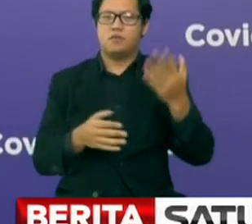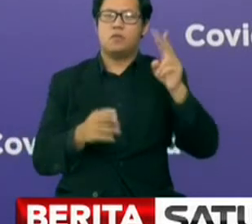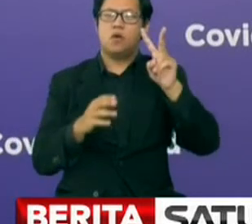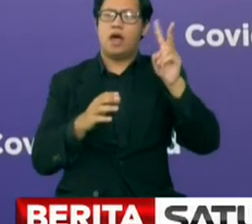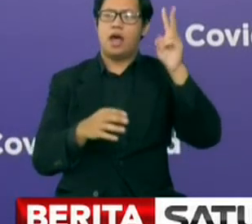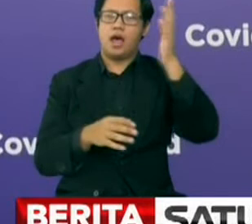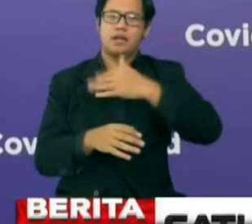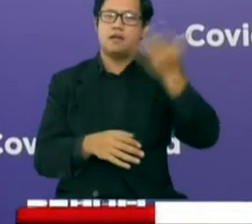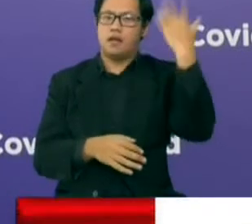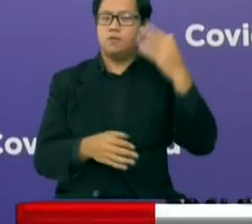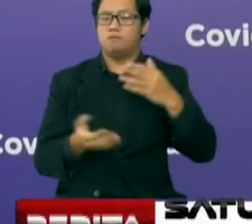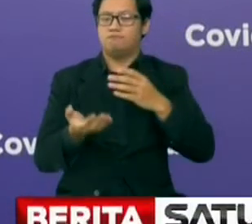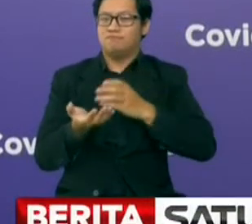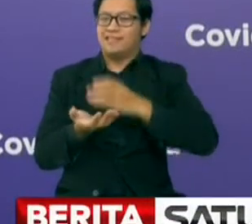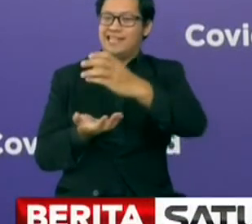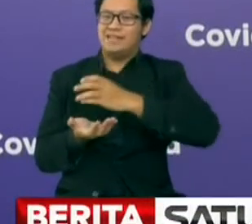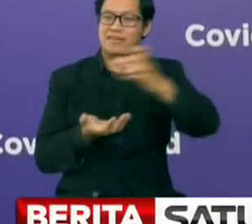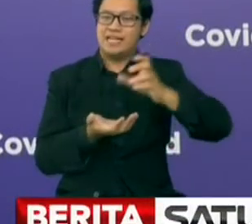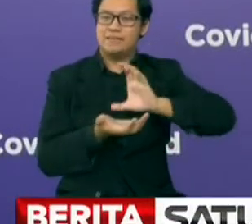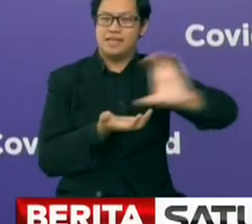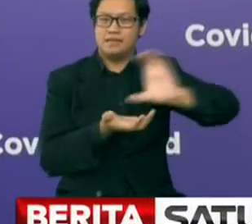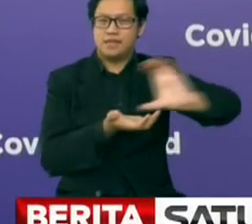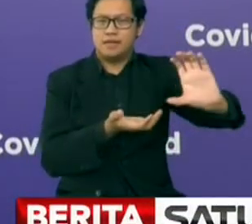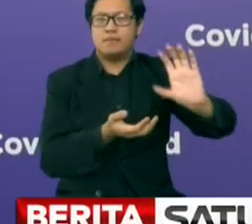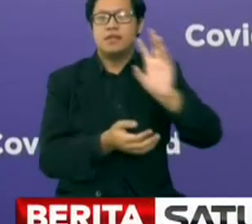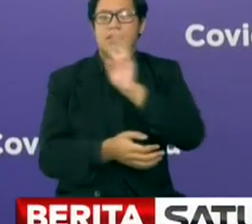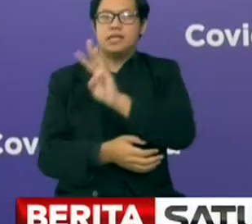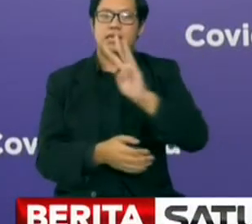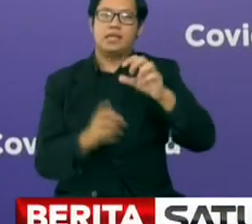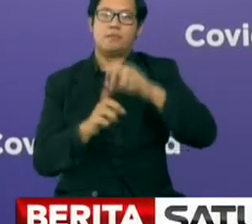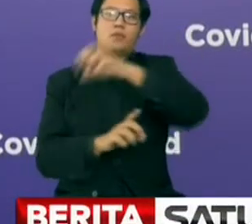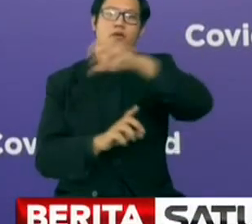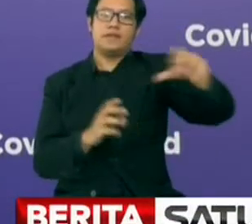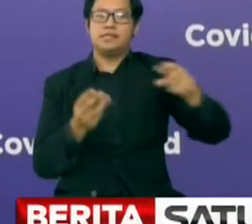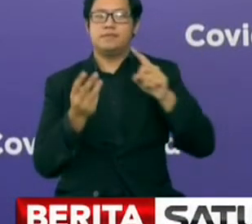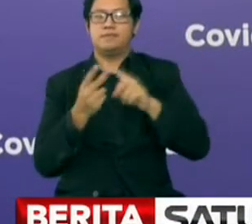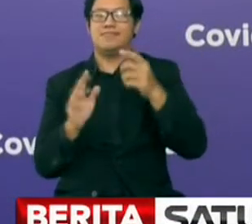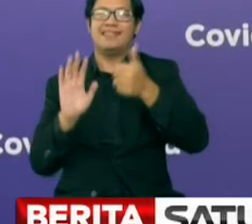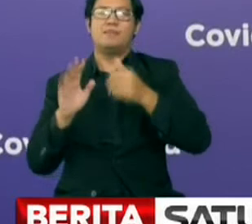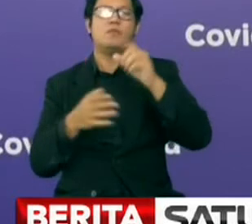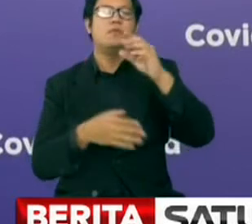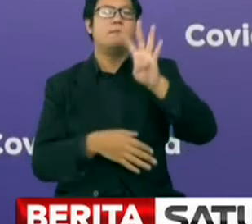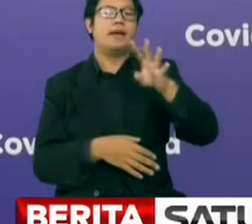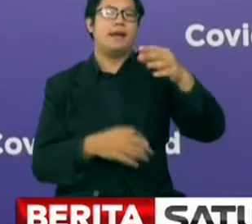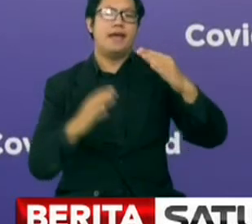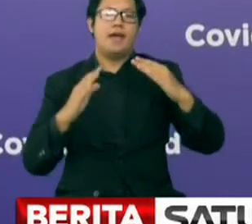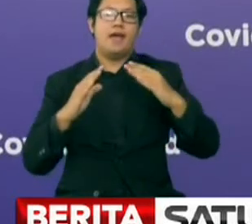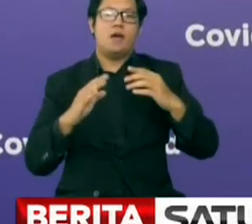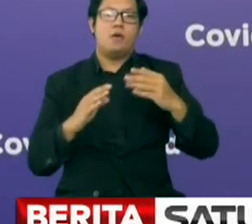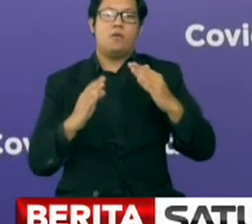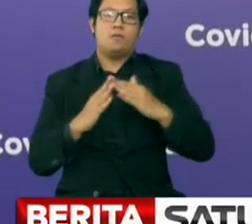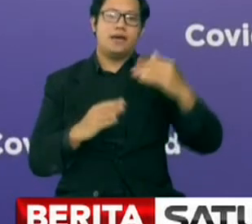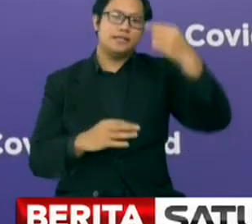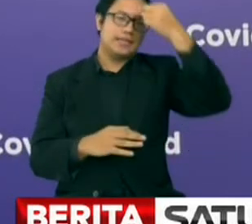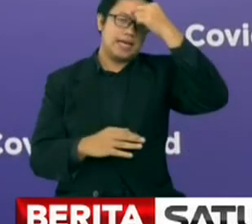lalu ke-30 provinsi ke-64 RSUD dan kita